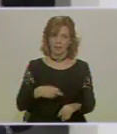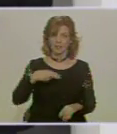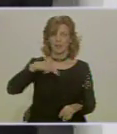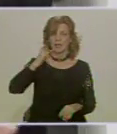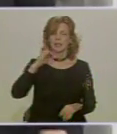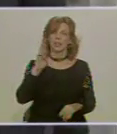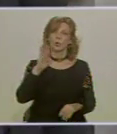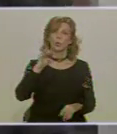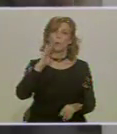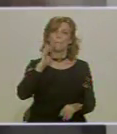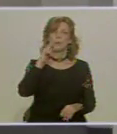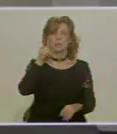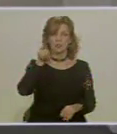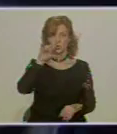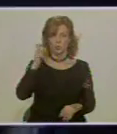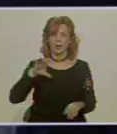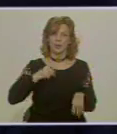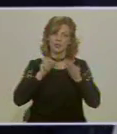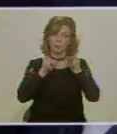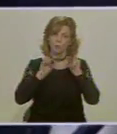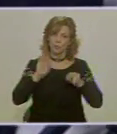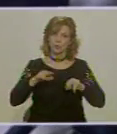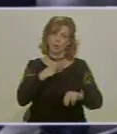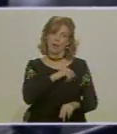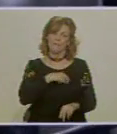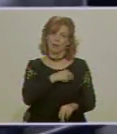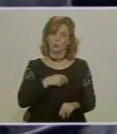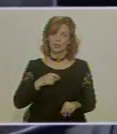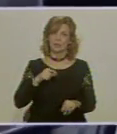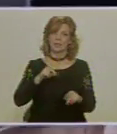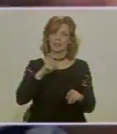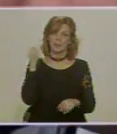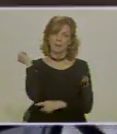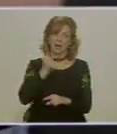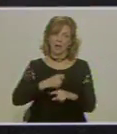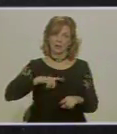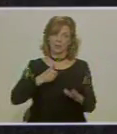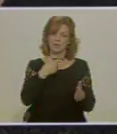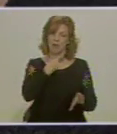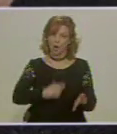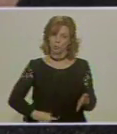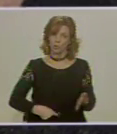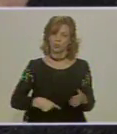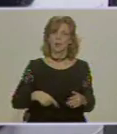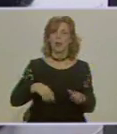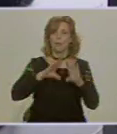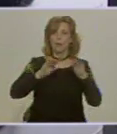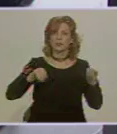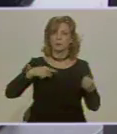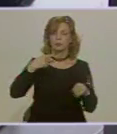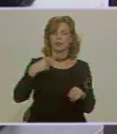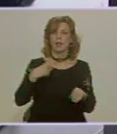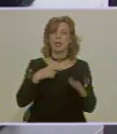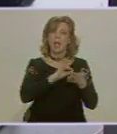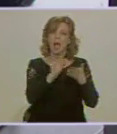este profesor în domeniul mecatronică și robotică la Facultatea de Mecanică. Este autorul a peste 140 de articole științifice, are 2